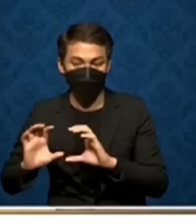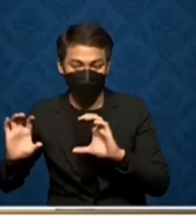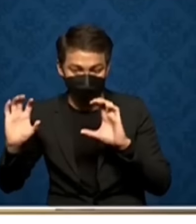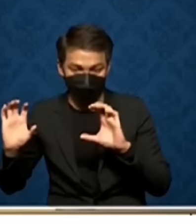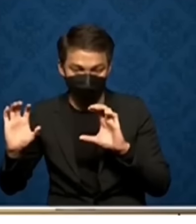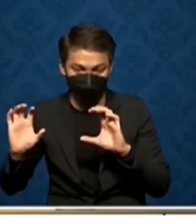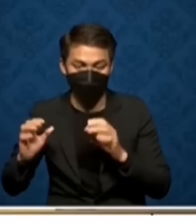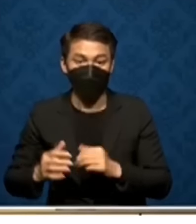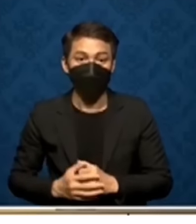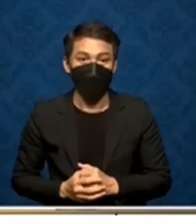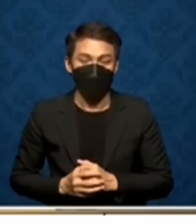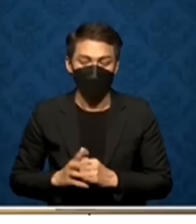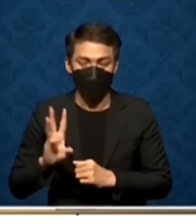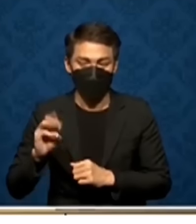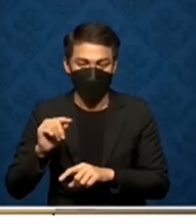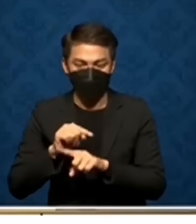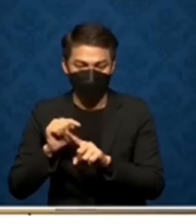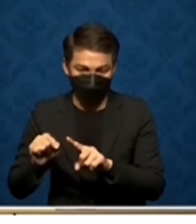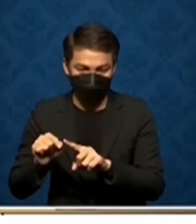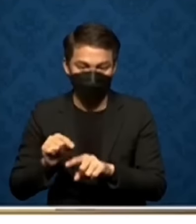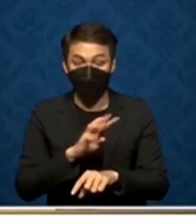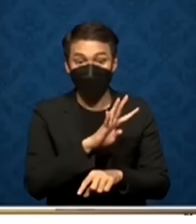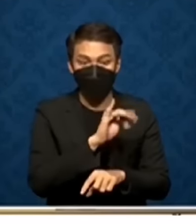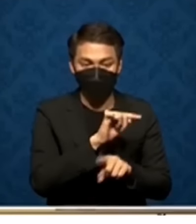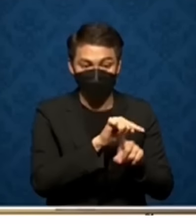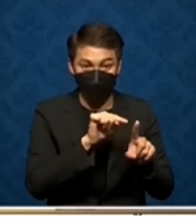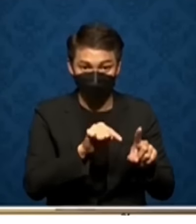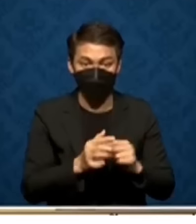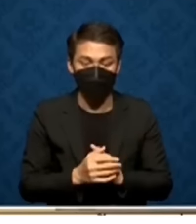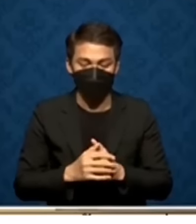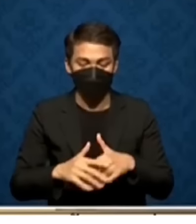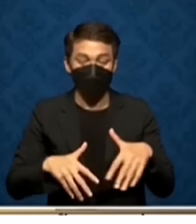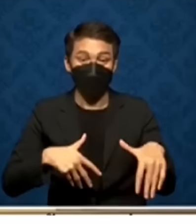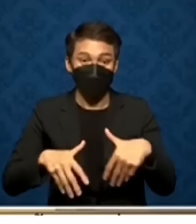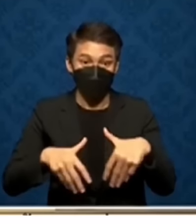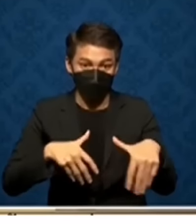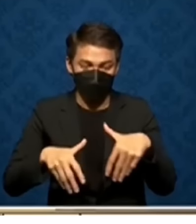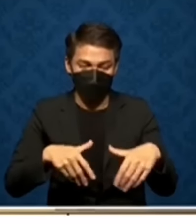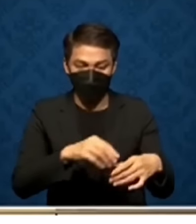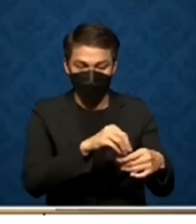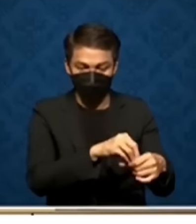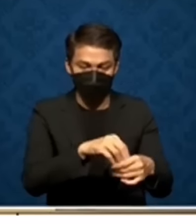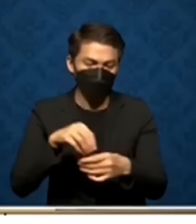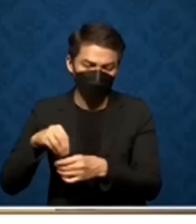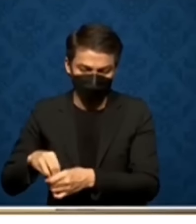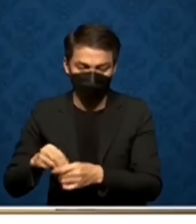ในความเป็นจริง 60% กับ 40% เนี่ยประชาชนที่อาศัยอยู่ในที่ดินทั้ง2แห่งต่